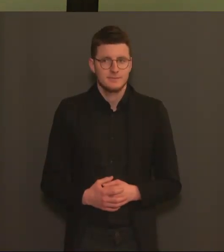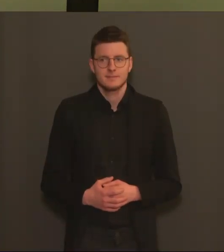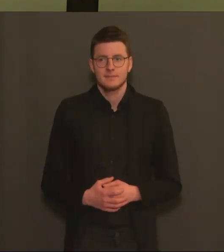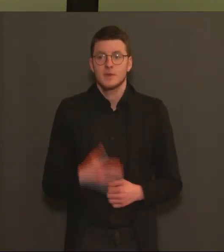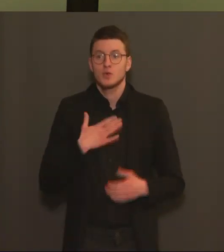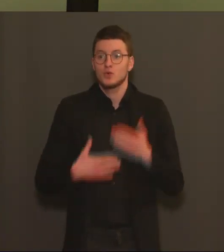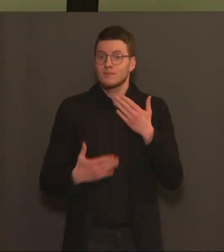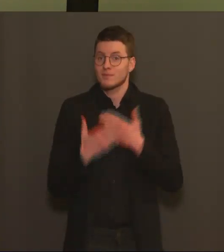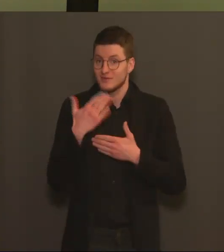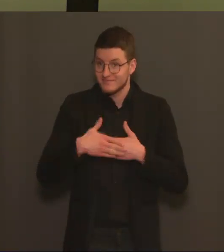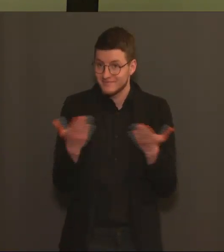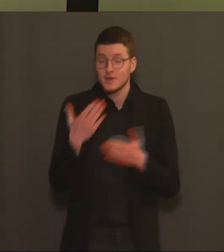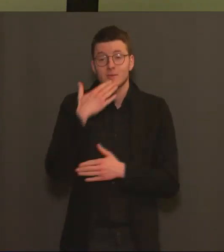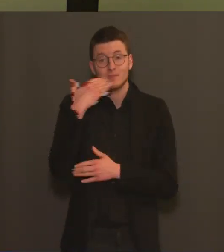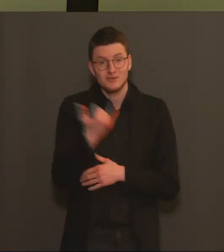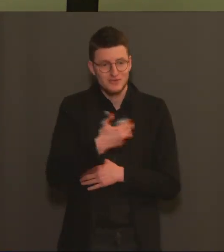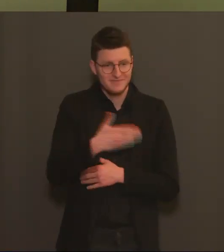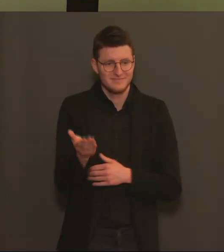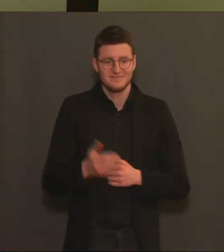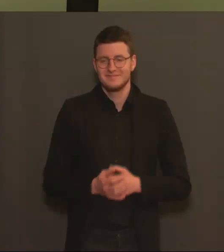Goedemorgen iedereen, bonjour tout le monde.